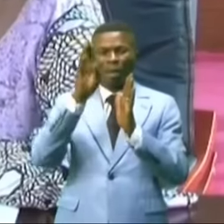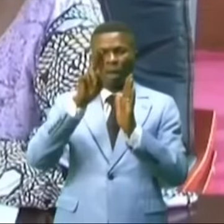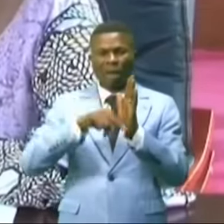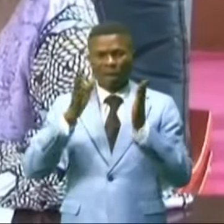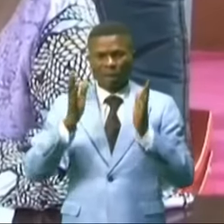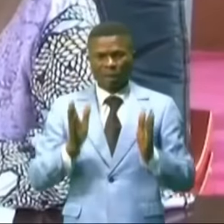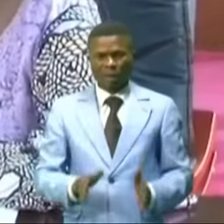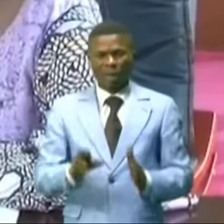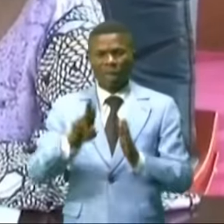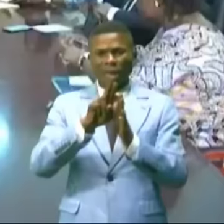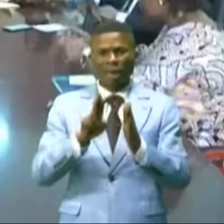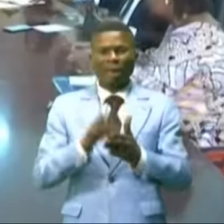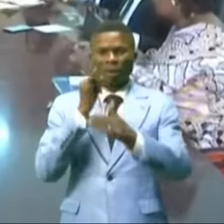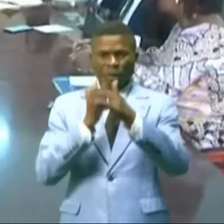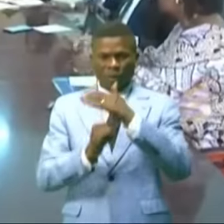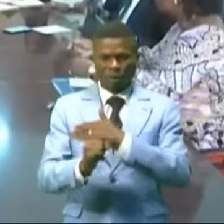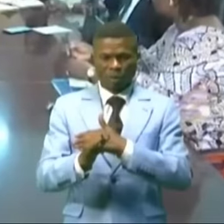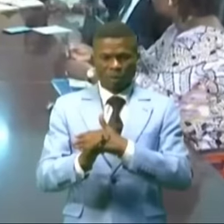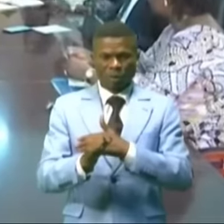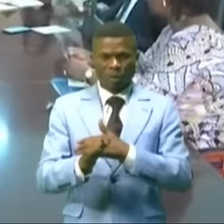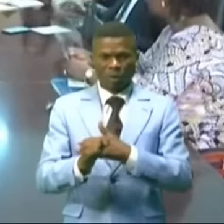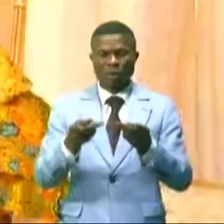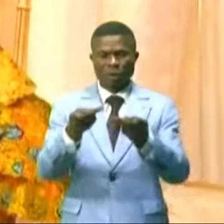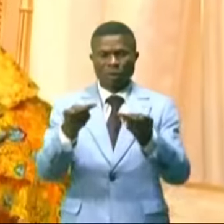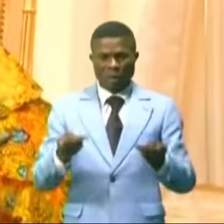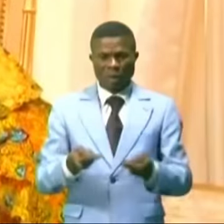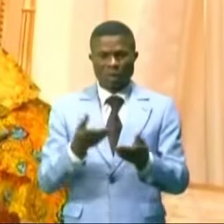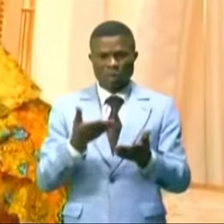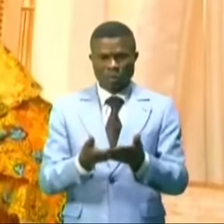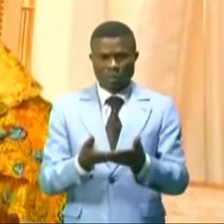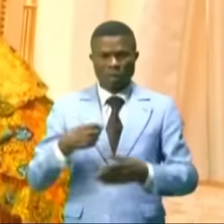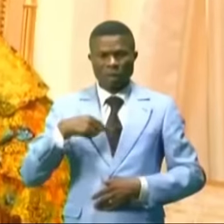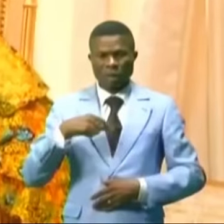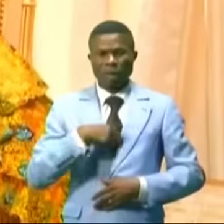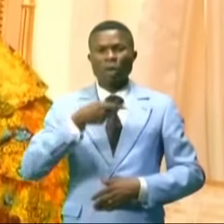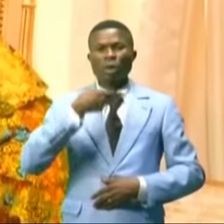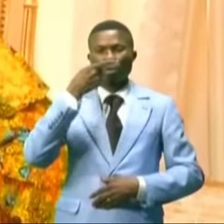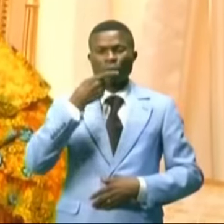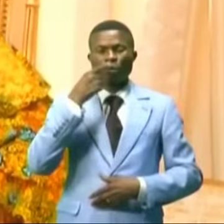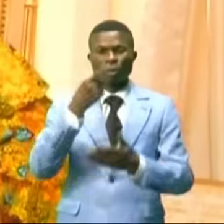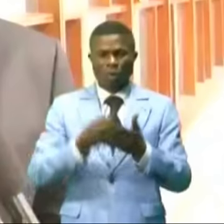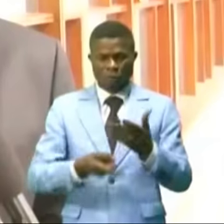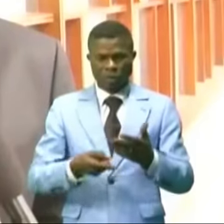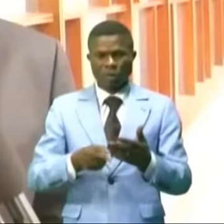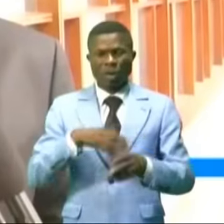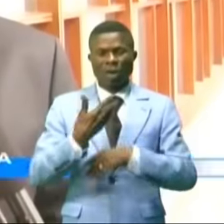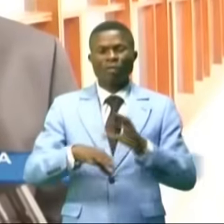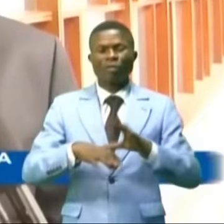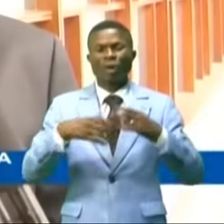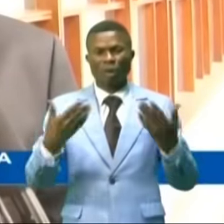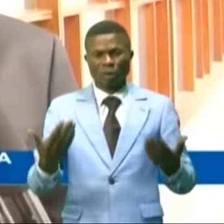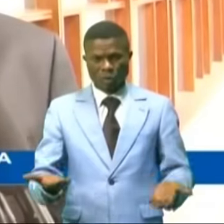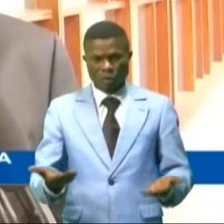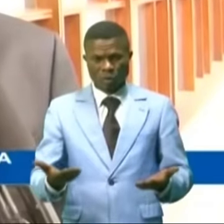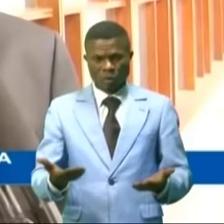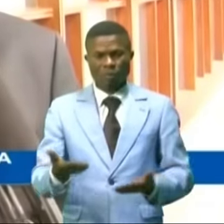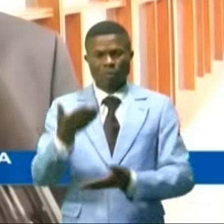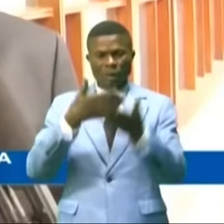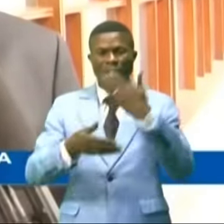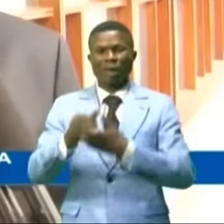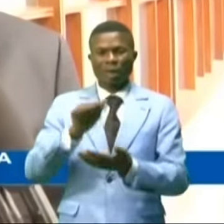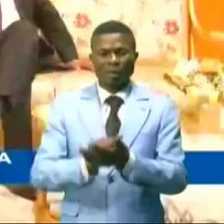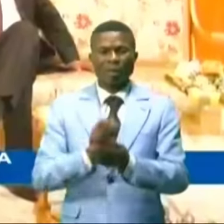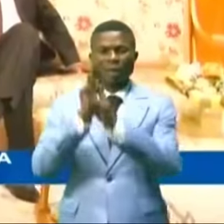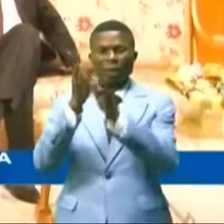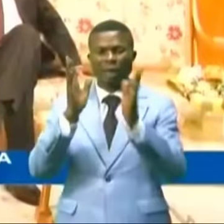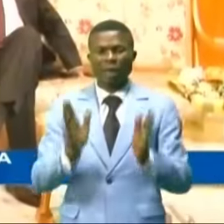des règlements intérieurs. Impose la célérité. Nous avons parlé de comment elle sera remplacée parce qu'elle était rapporteure de